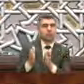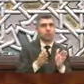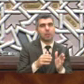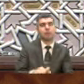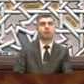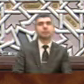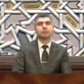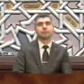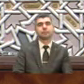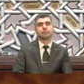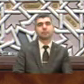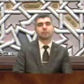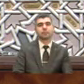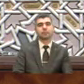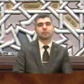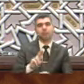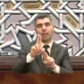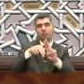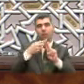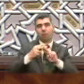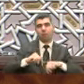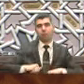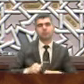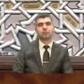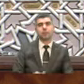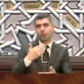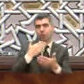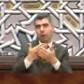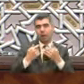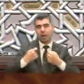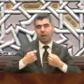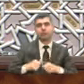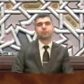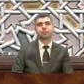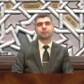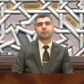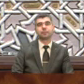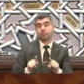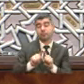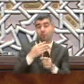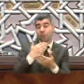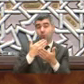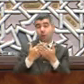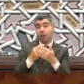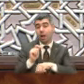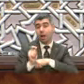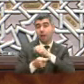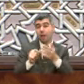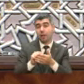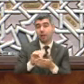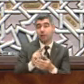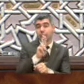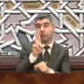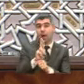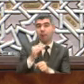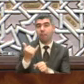كلمة للسيد الوزير الجواب. شكراً. شكراً سيد الرئيس. شكراً سيدة النائبة. كنشكر الفريق الحركي على هذا السؤال المهم في الحقيقة اللي